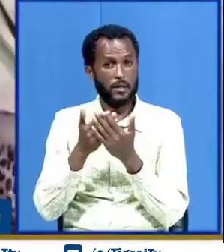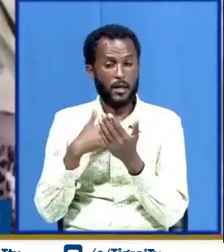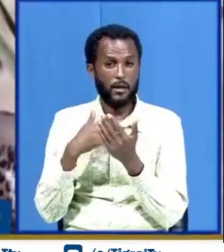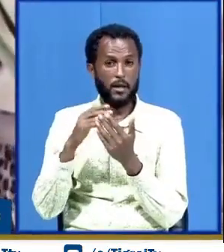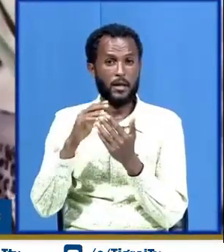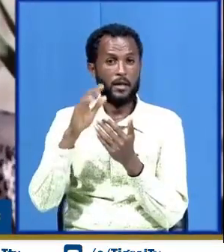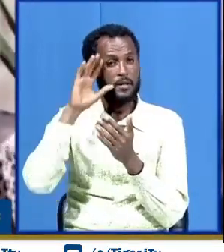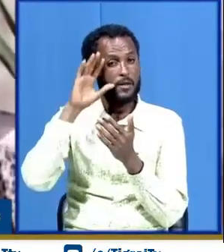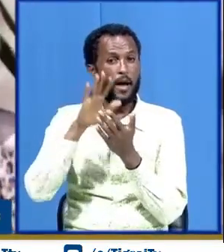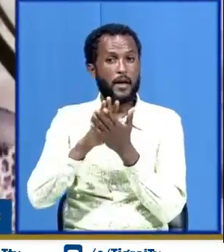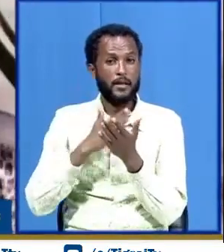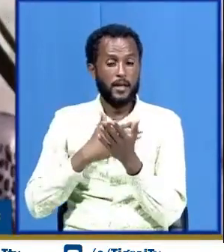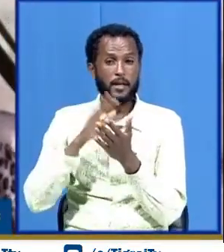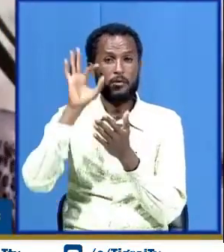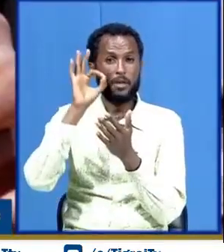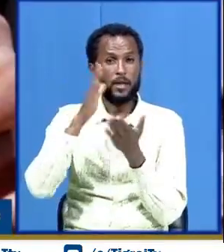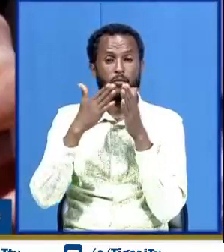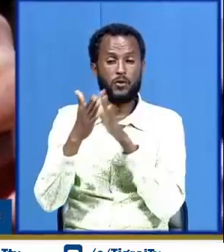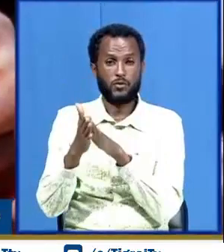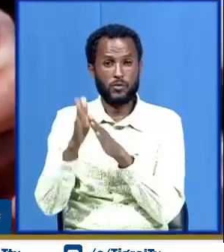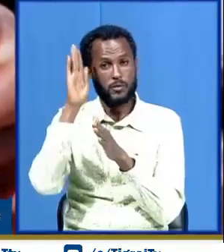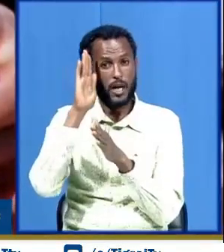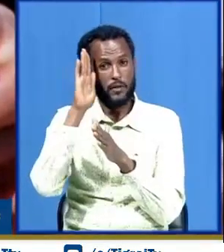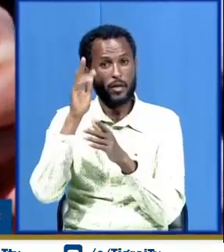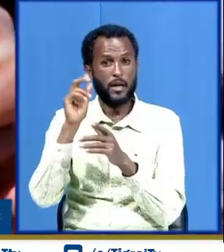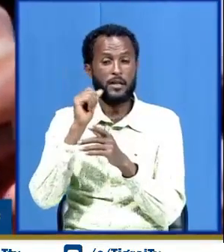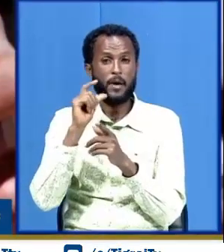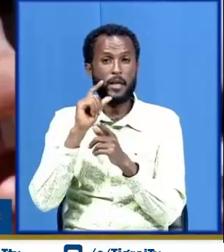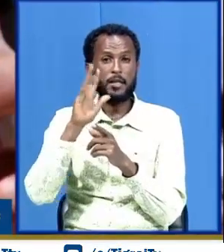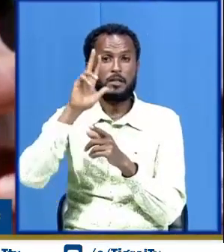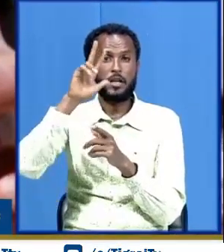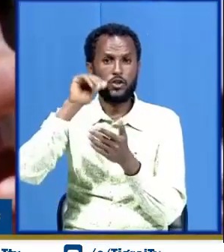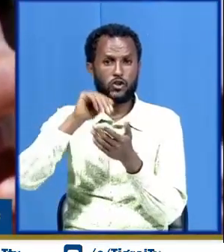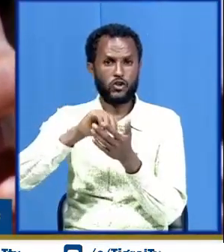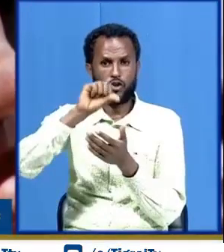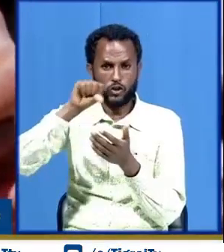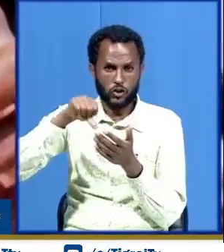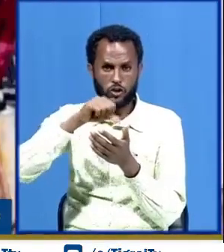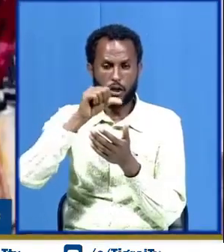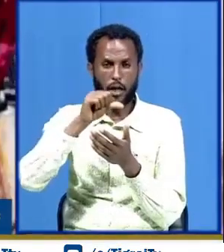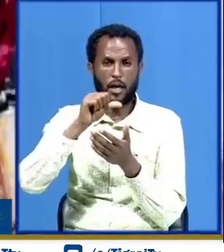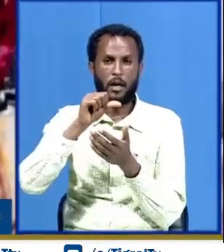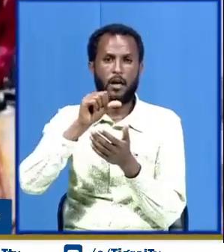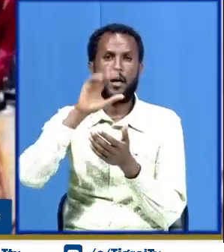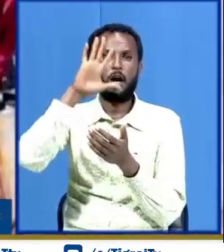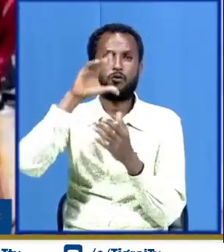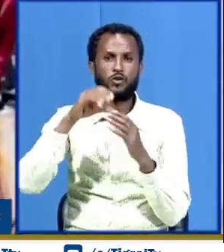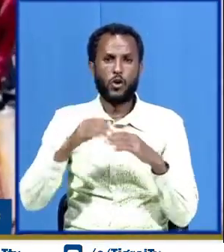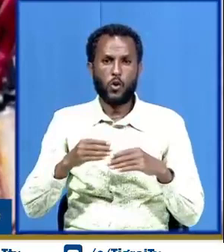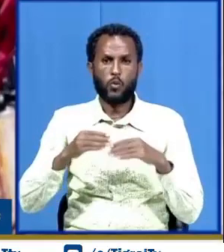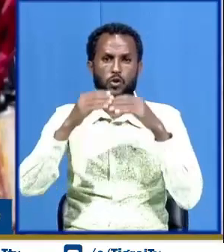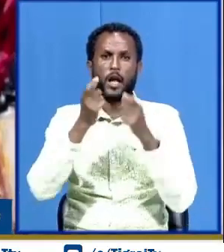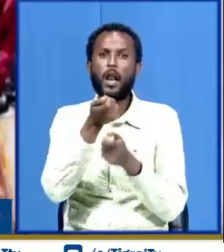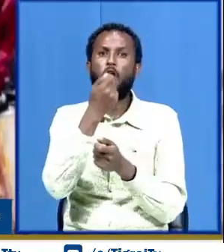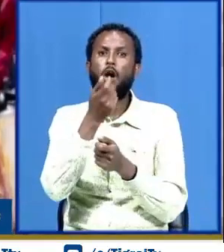ስለ ድሞተ ሻዕብያ ማለት እዩ ወፀና ትማሊ 3,000 እንጀራ 5 ኩንታል